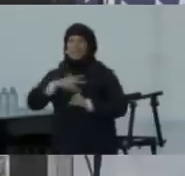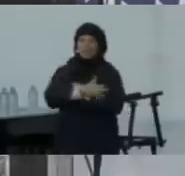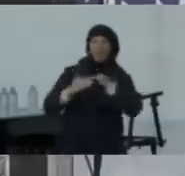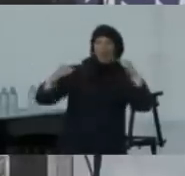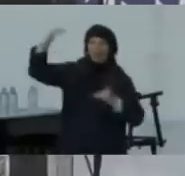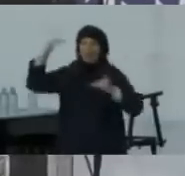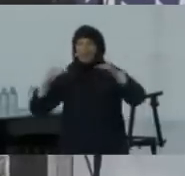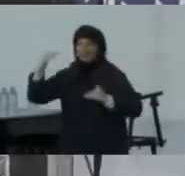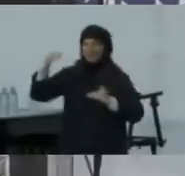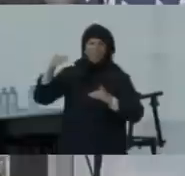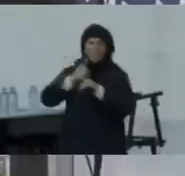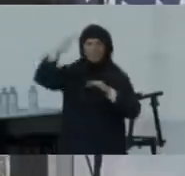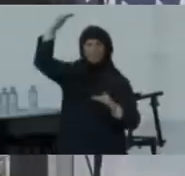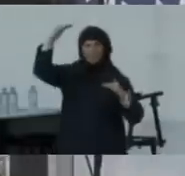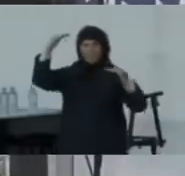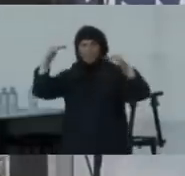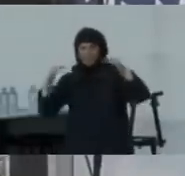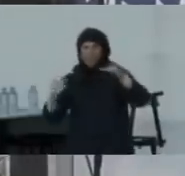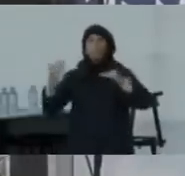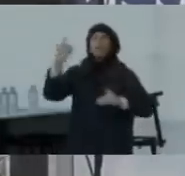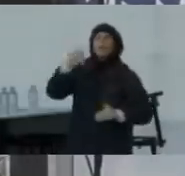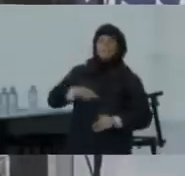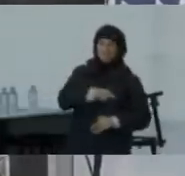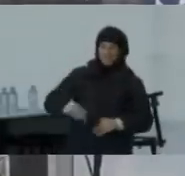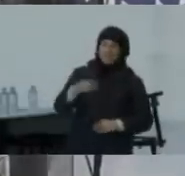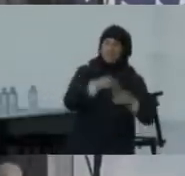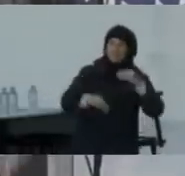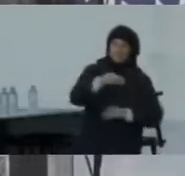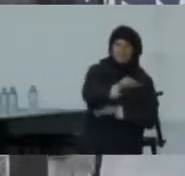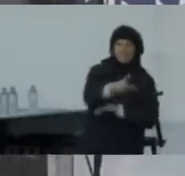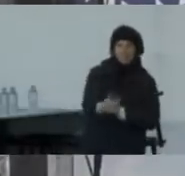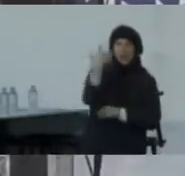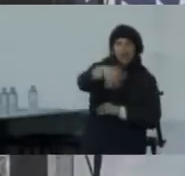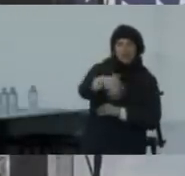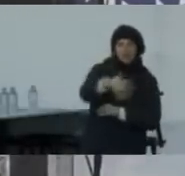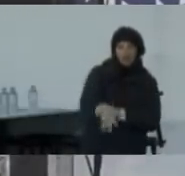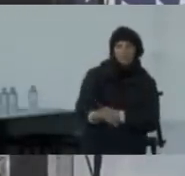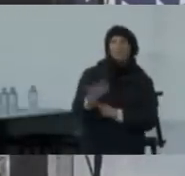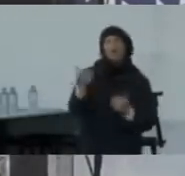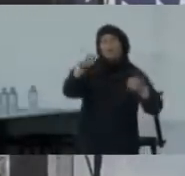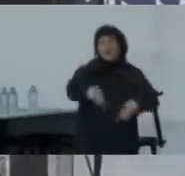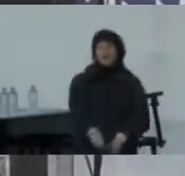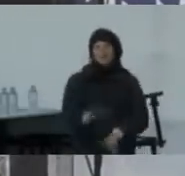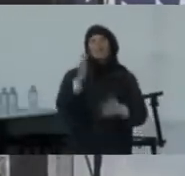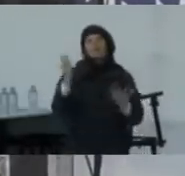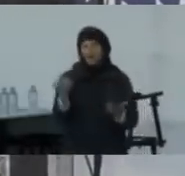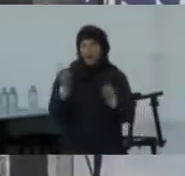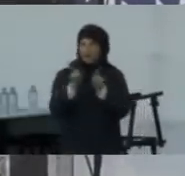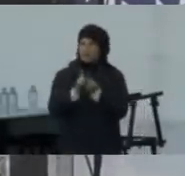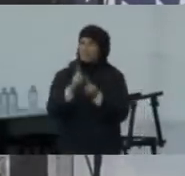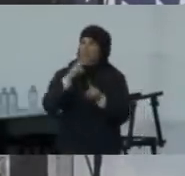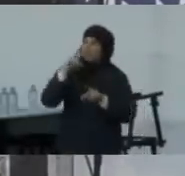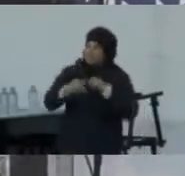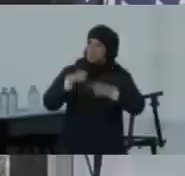fatto il referendum in Svizzera, l'hanno perso, però per 1-2 mesi in Svizzera hanno parlato che i manager non devono guadagnare